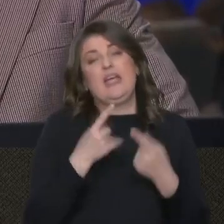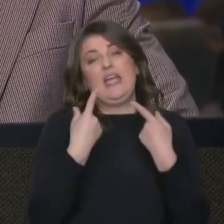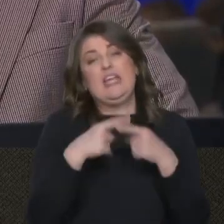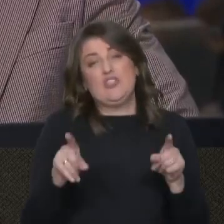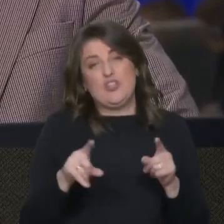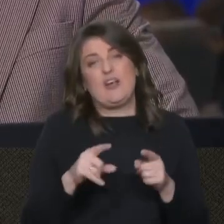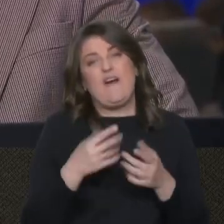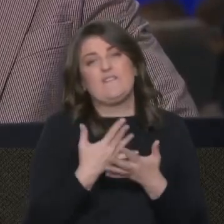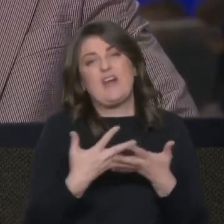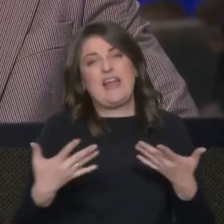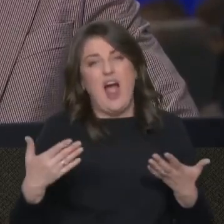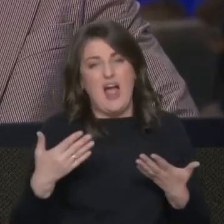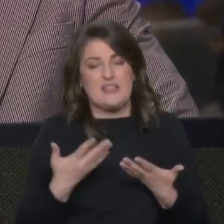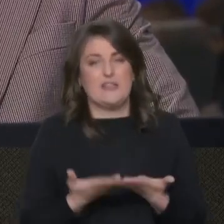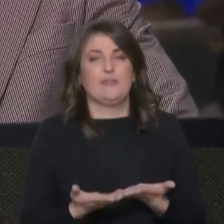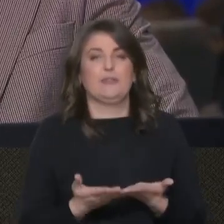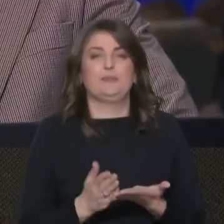інших варіантів